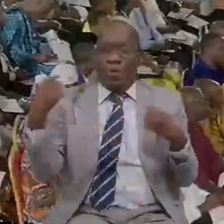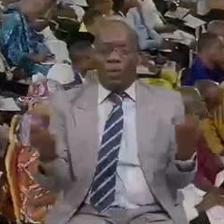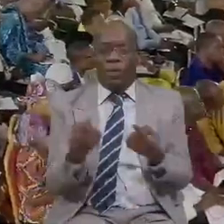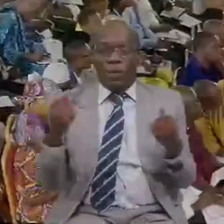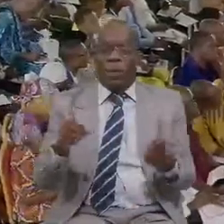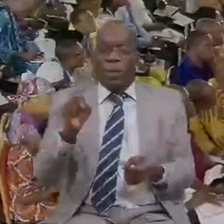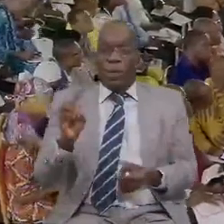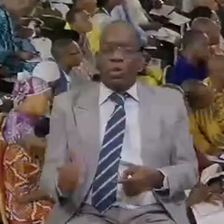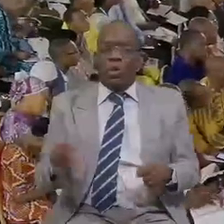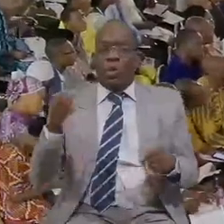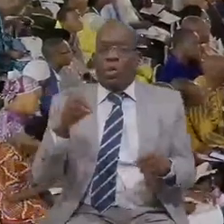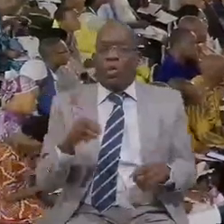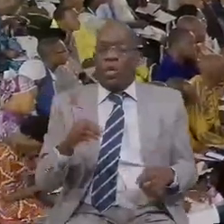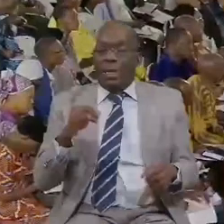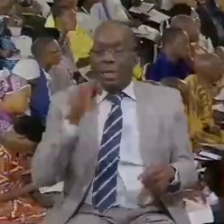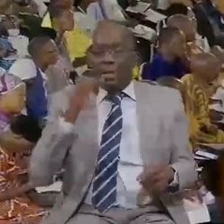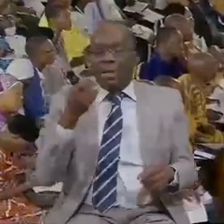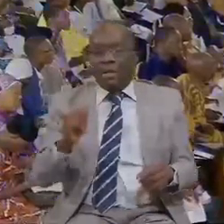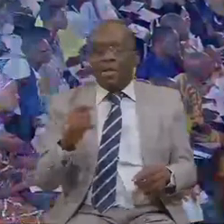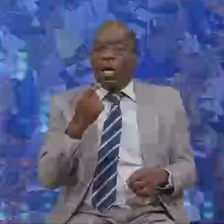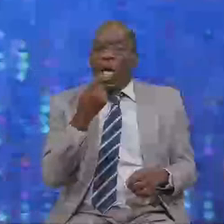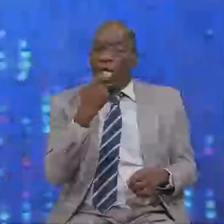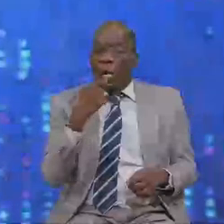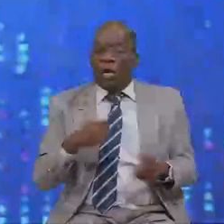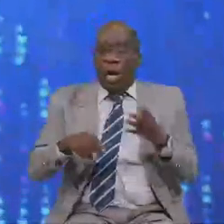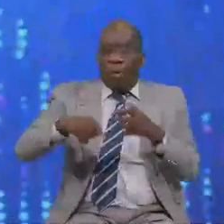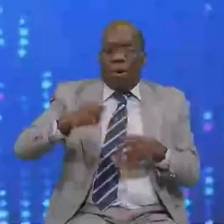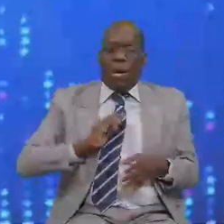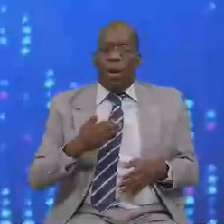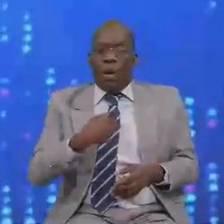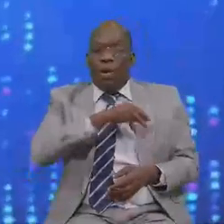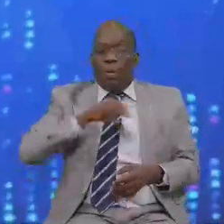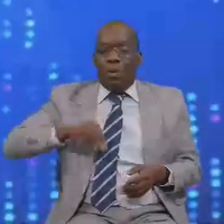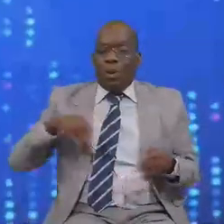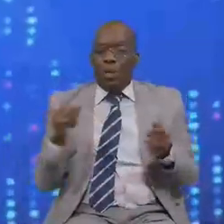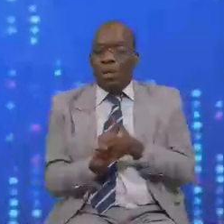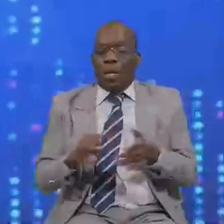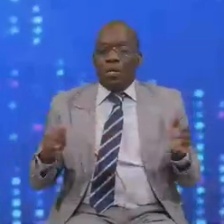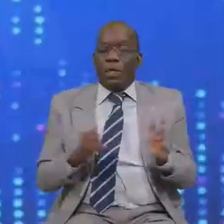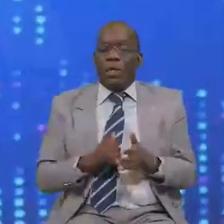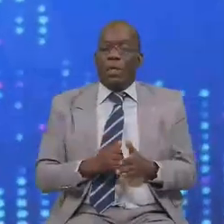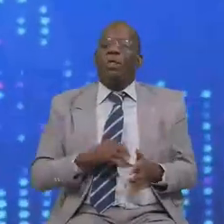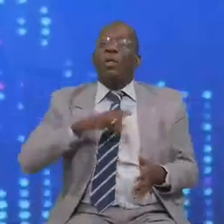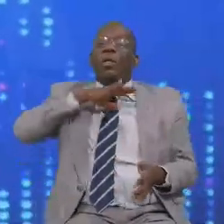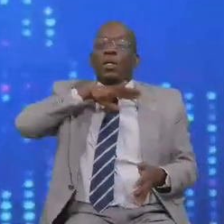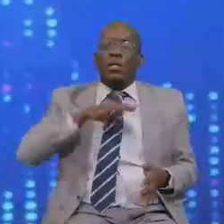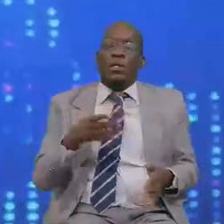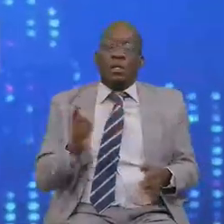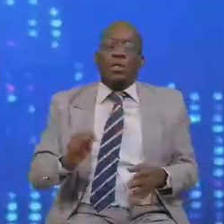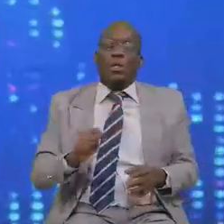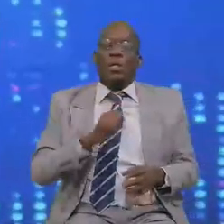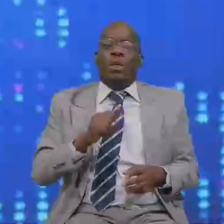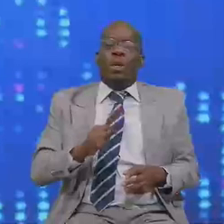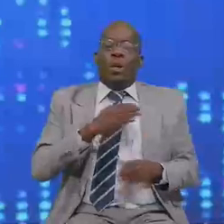Alors la langue, ainsi est la langue parmi nos membres, souillant tout le corps,